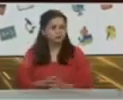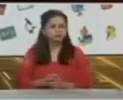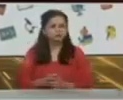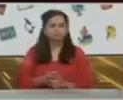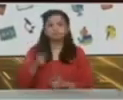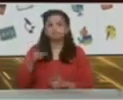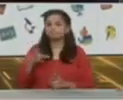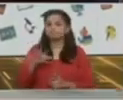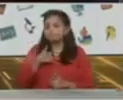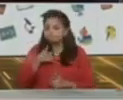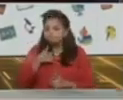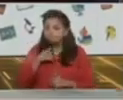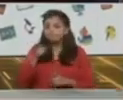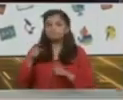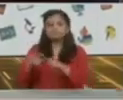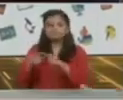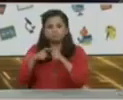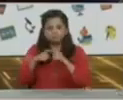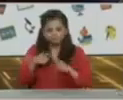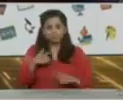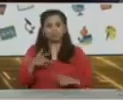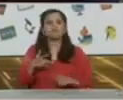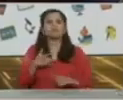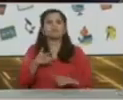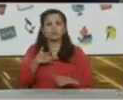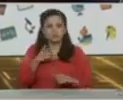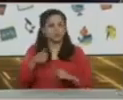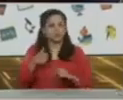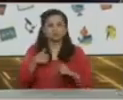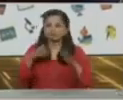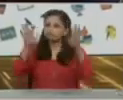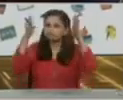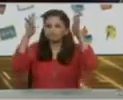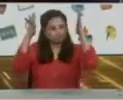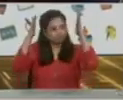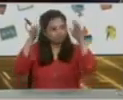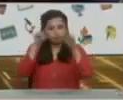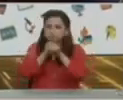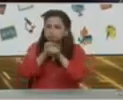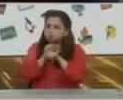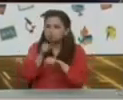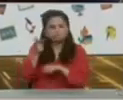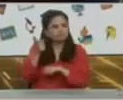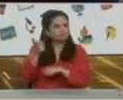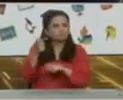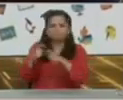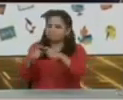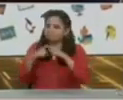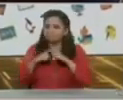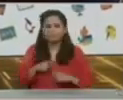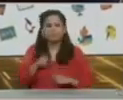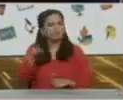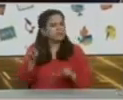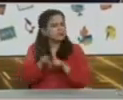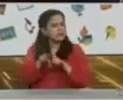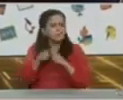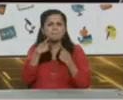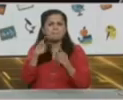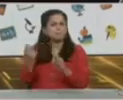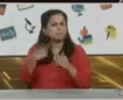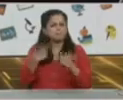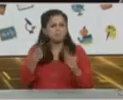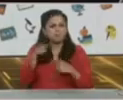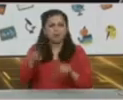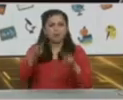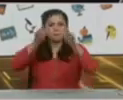लिए मैं आपकी बहुत सराहना करता हूं। ये बताता है कि आप उस मुद्दे